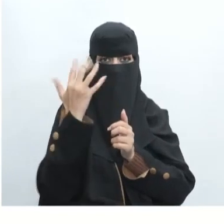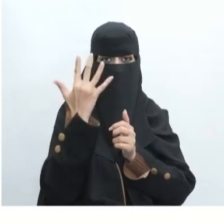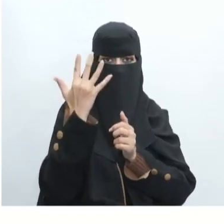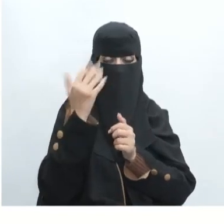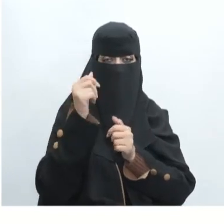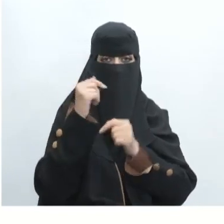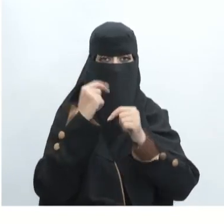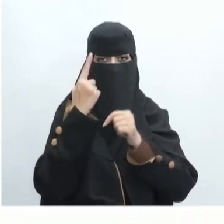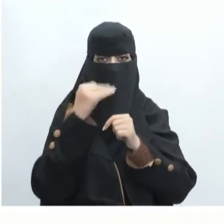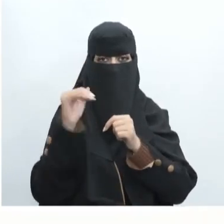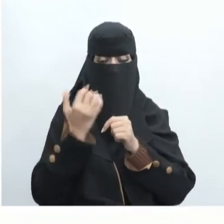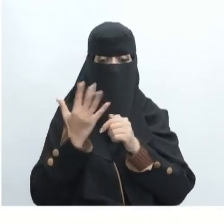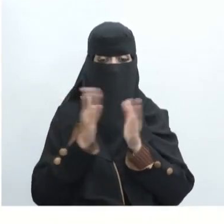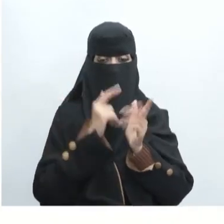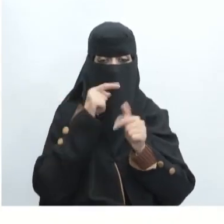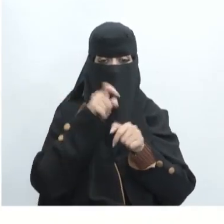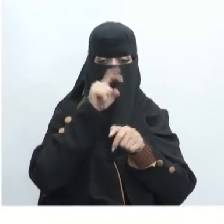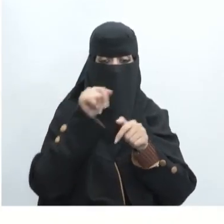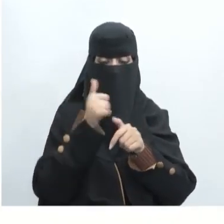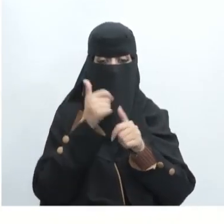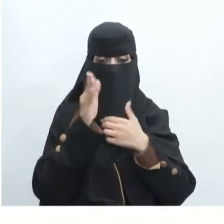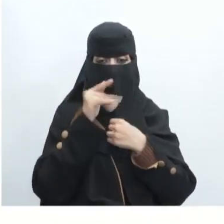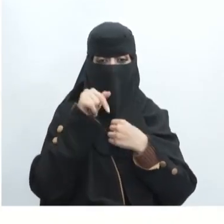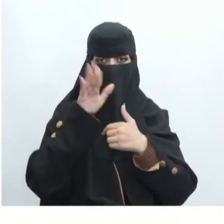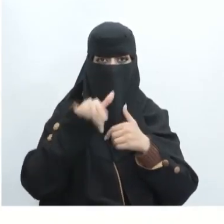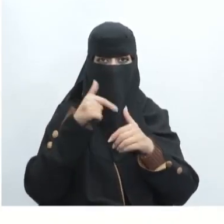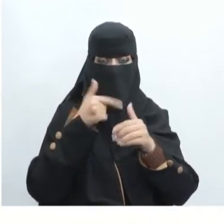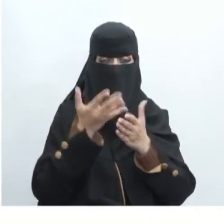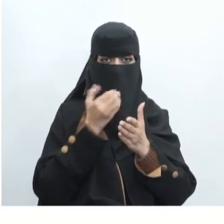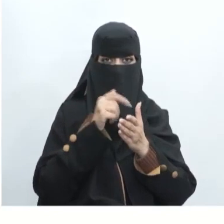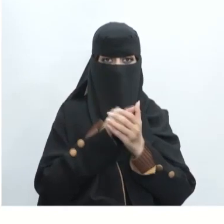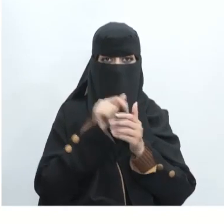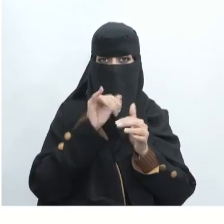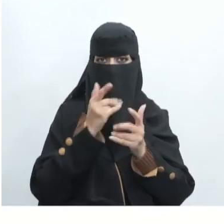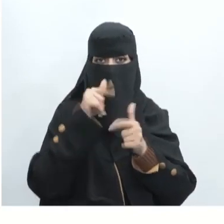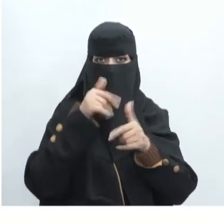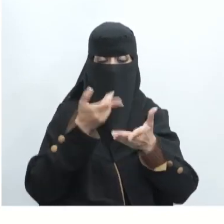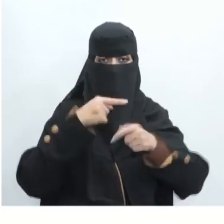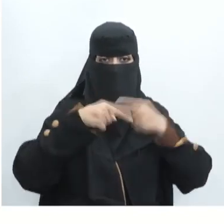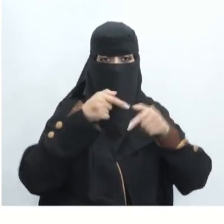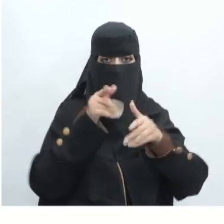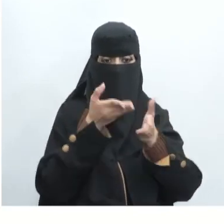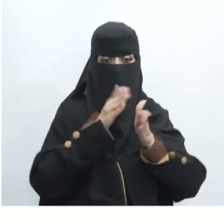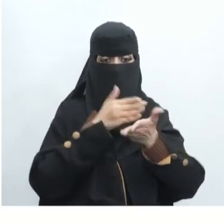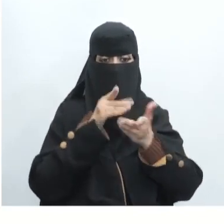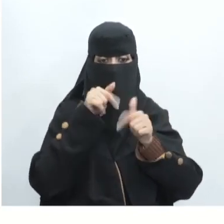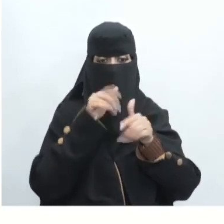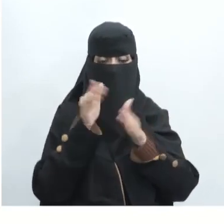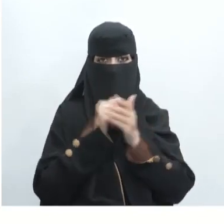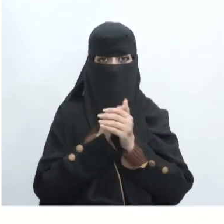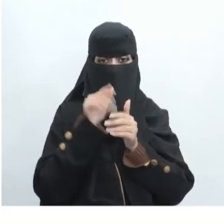الخمس السؤال السادس اذكروا لي ما يلي او اكملوا الفراغات